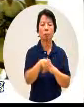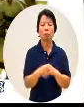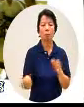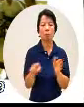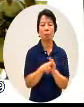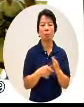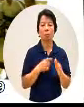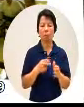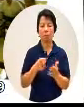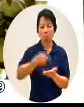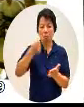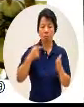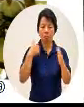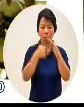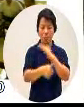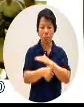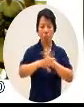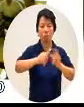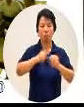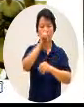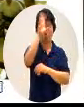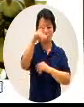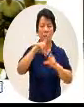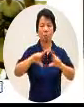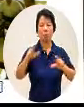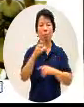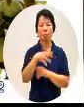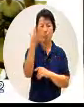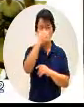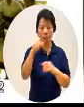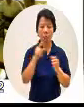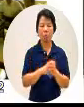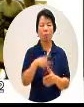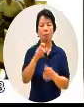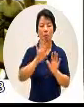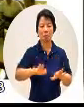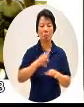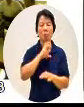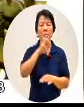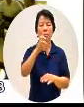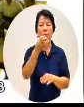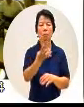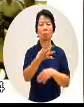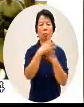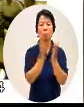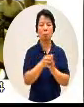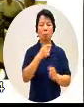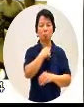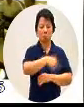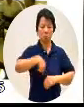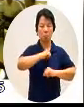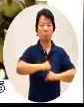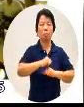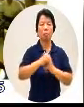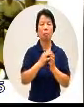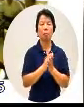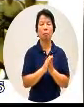第一次去拜訪國民黨的大佬他今年84歲身體還很健康而且